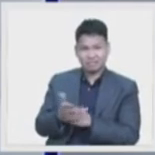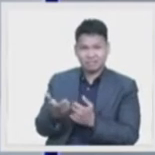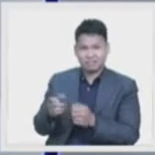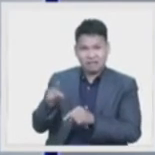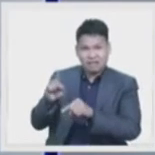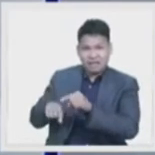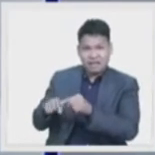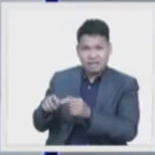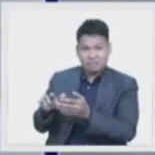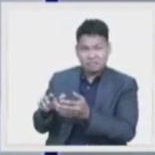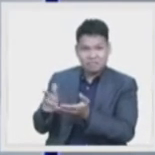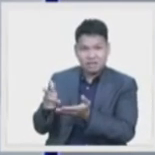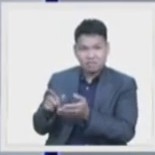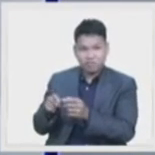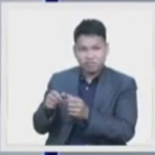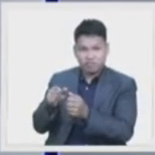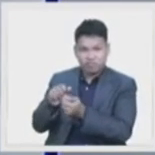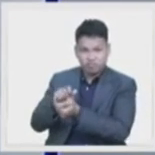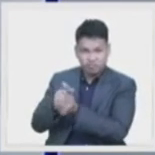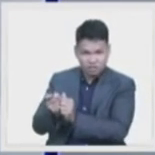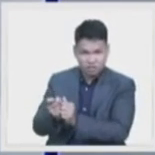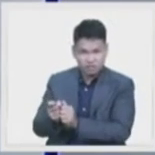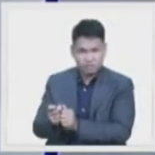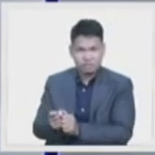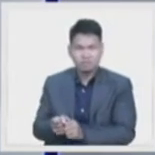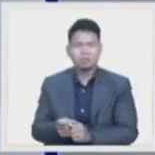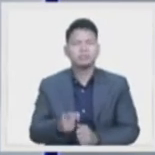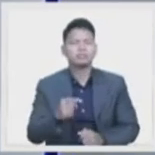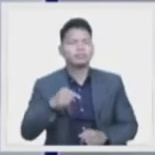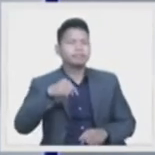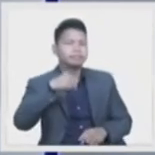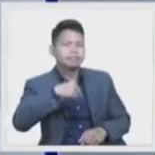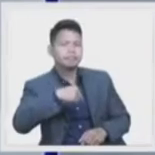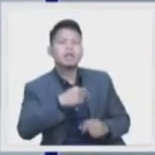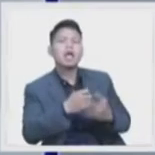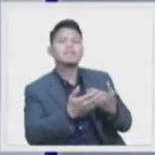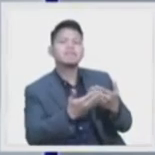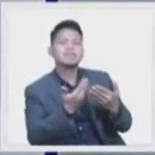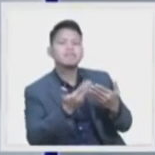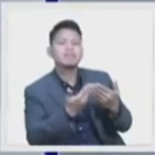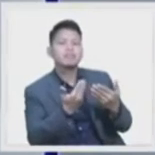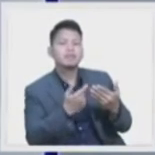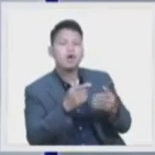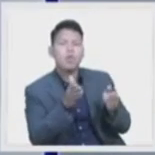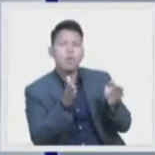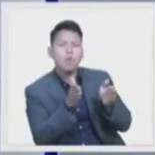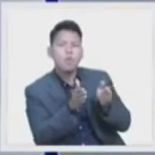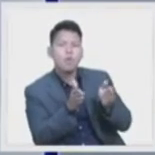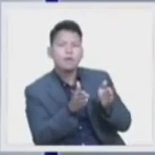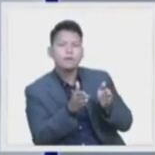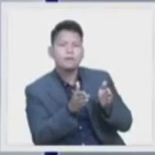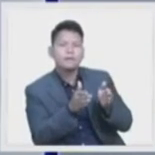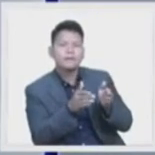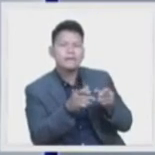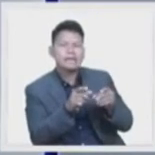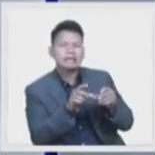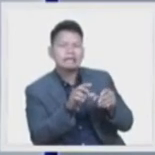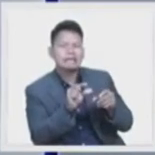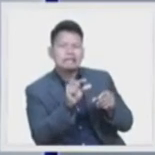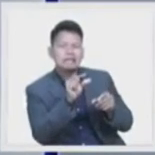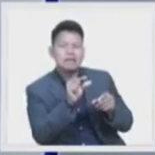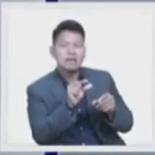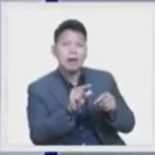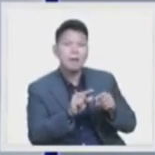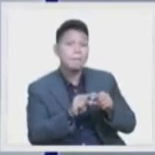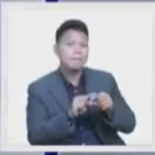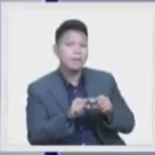nga di madutlan." Ingon siya, "Sir, simple ra ni nga kutsilyo. Gamay ra pud ni gibang, sir.